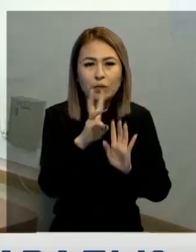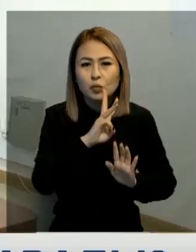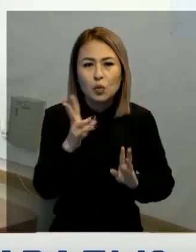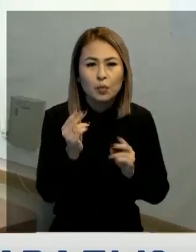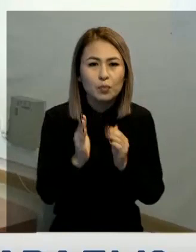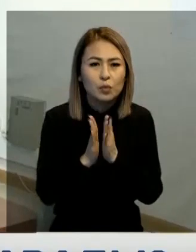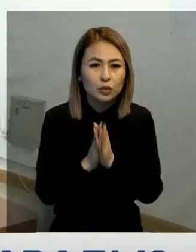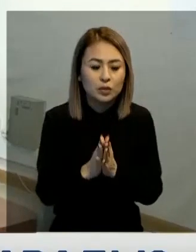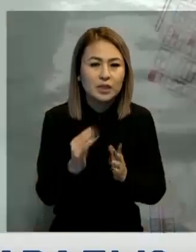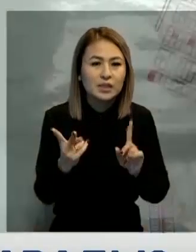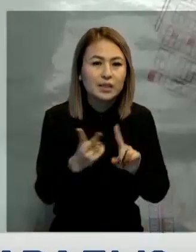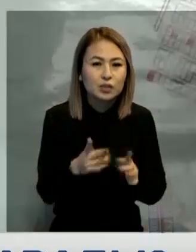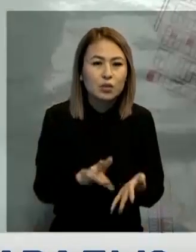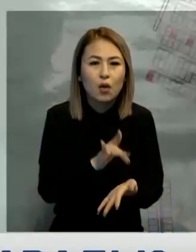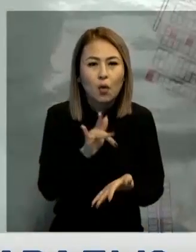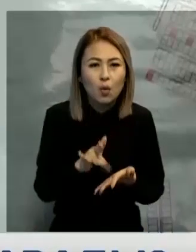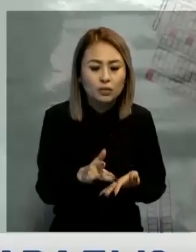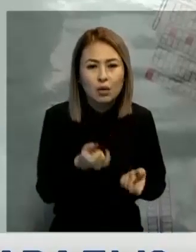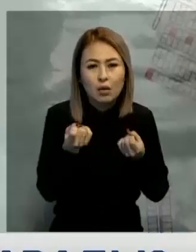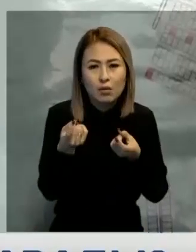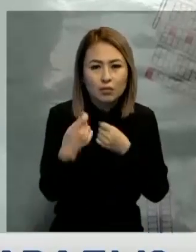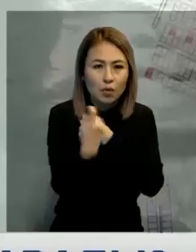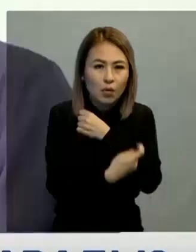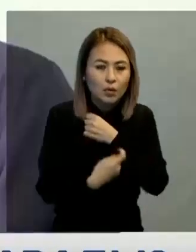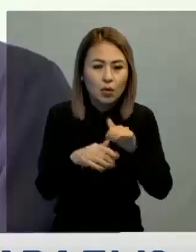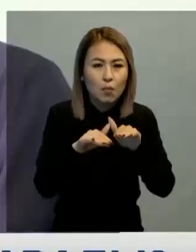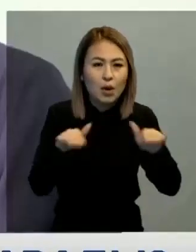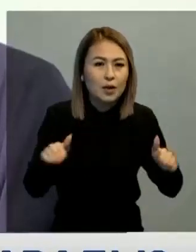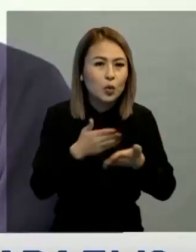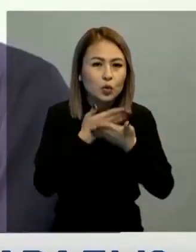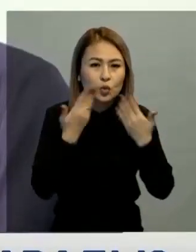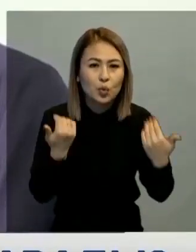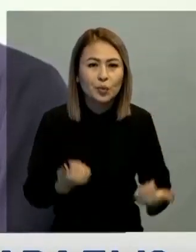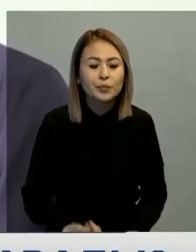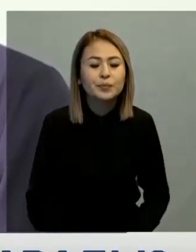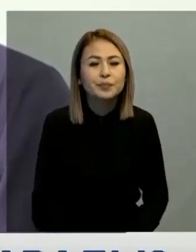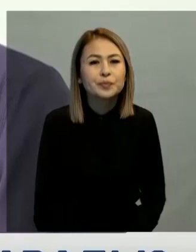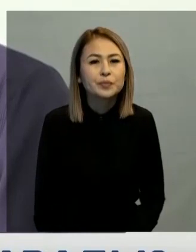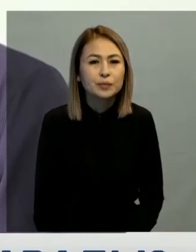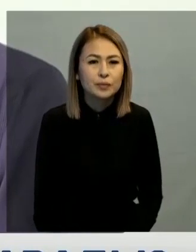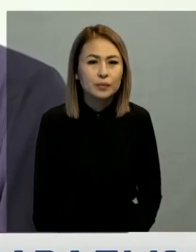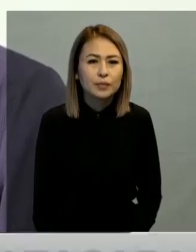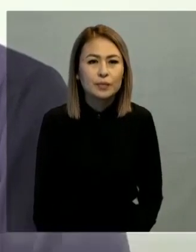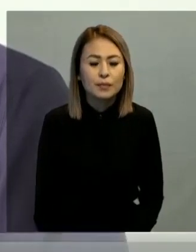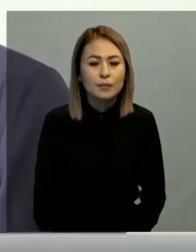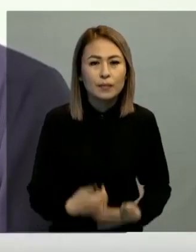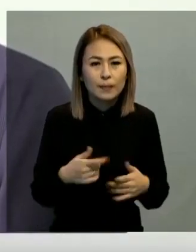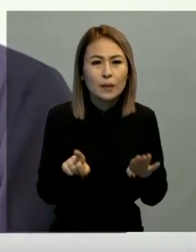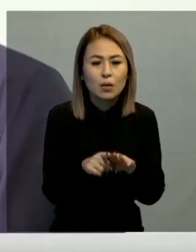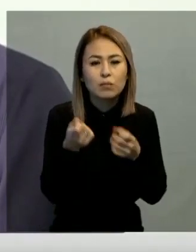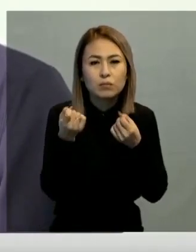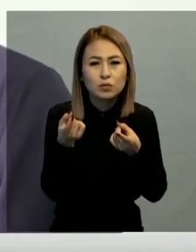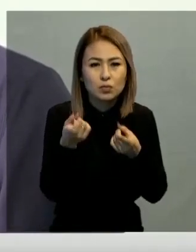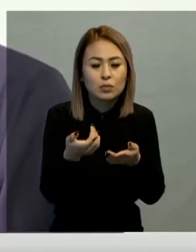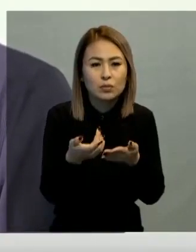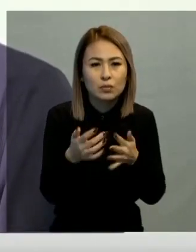сұрап отыр. Екіншіден қалада құрылыс қалдығын тастайтын полигон жоқ. Қалдықтарды жою үшін білесіздер, бұндай көлемде қалдықтарды